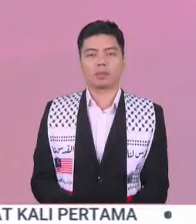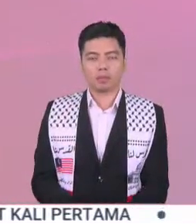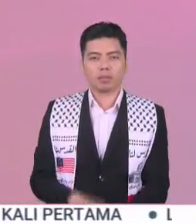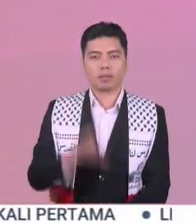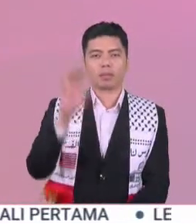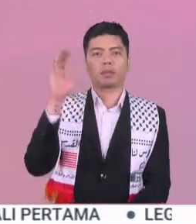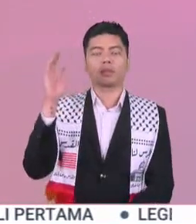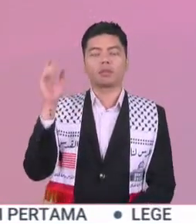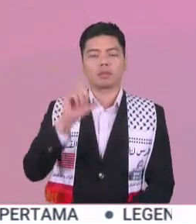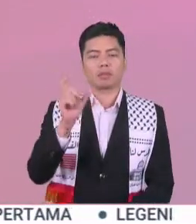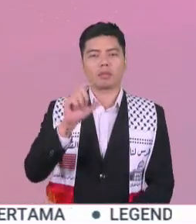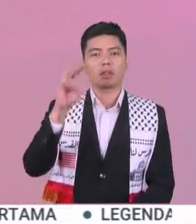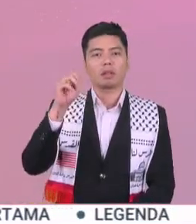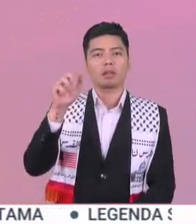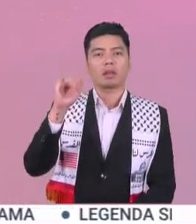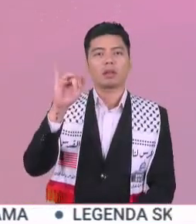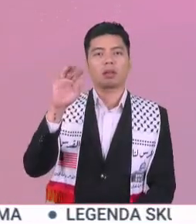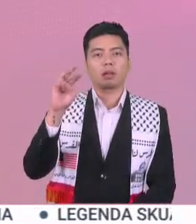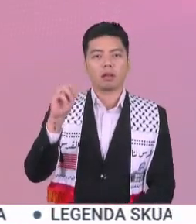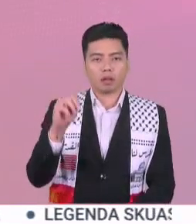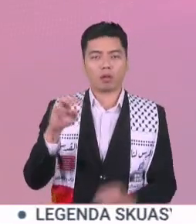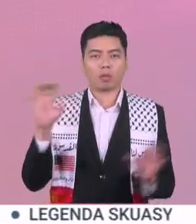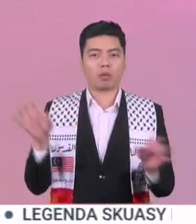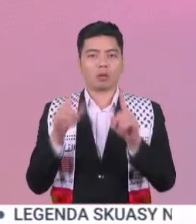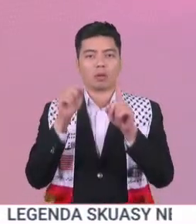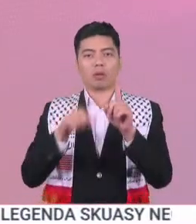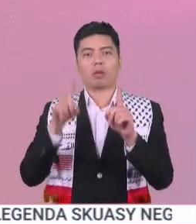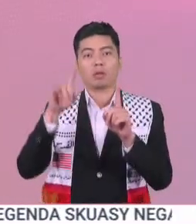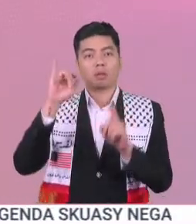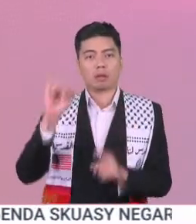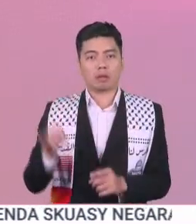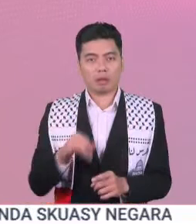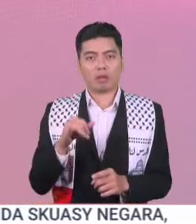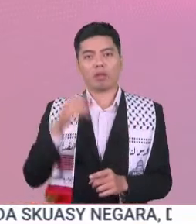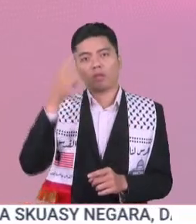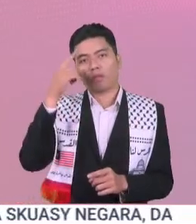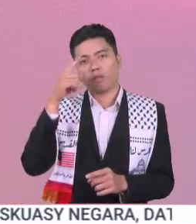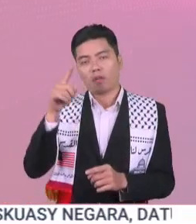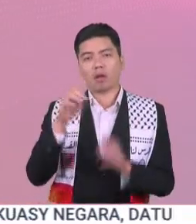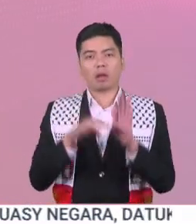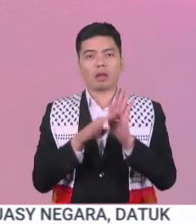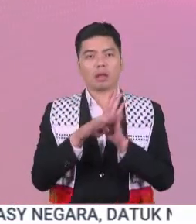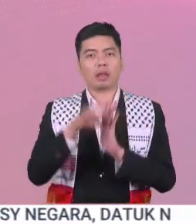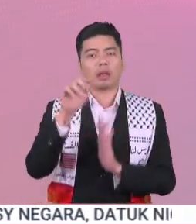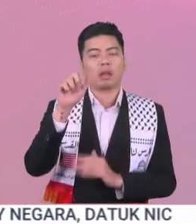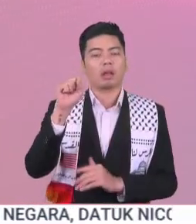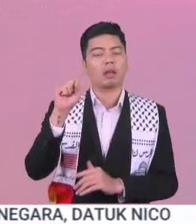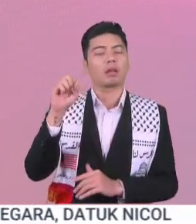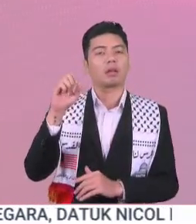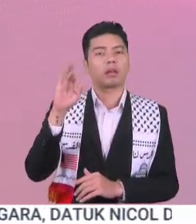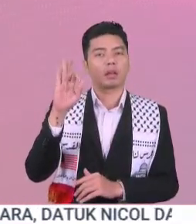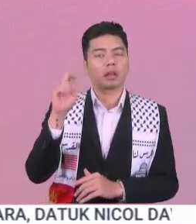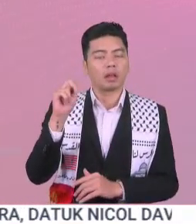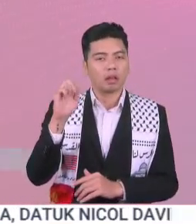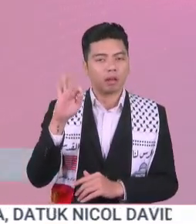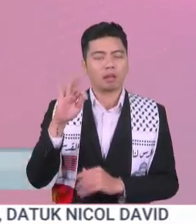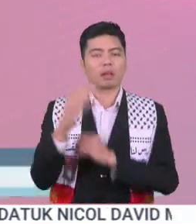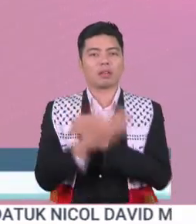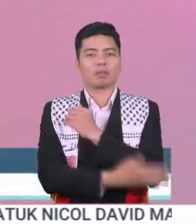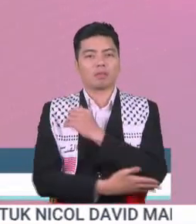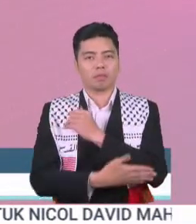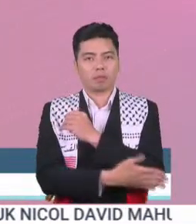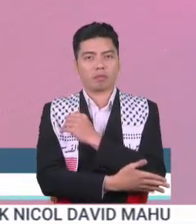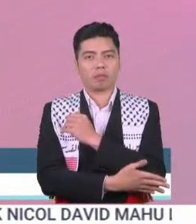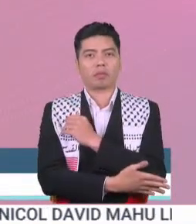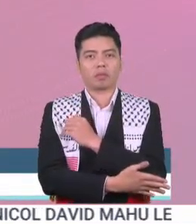Majlis Agama Islam Melaka MAI memperuntukkan 1.1 juta ringgit bagi pembangunan asnaf negeri itu. Esko Pendidikan Pengajian Tinggi